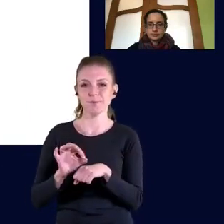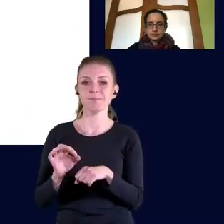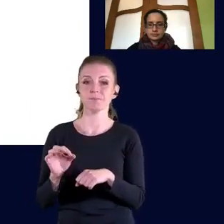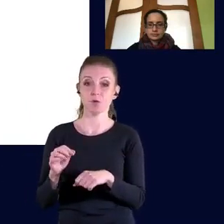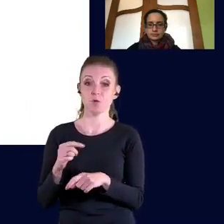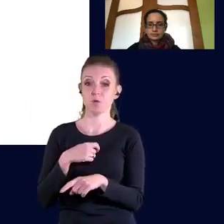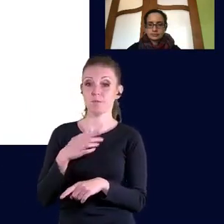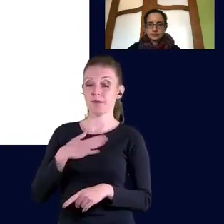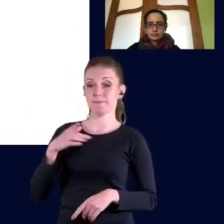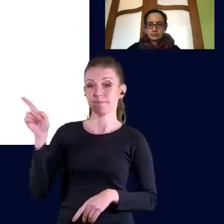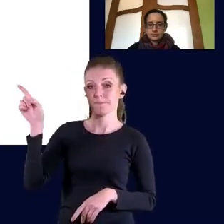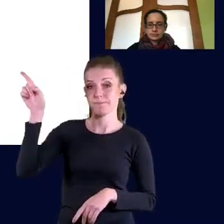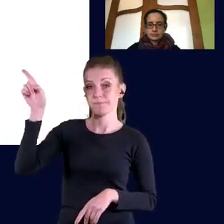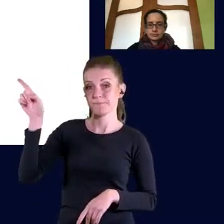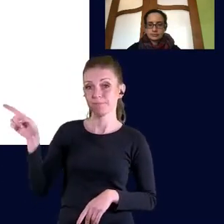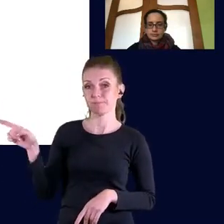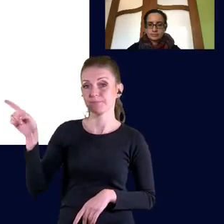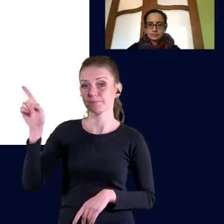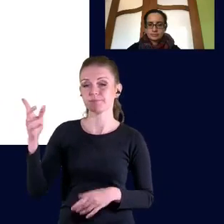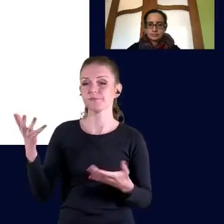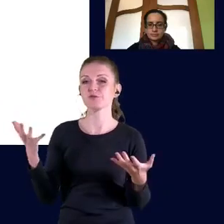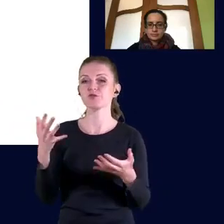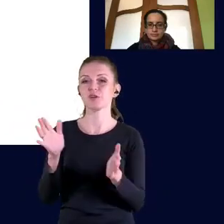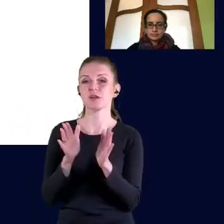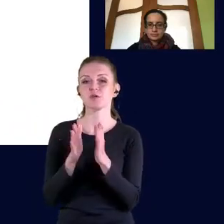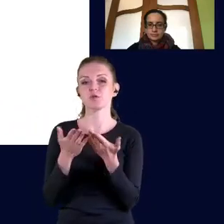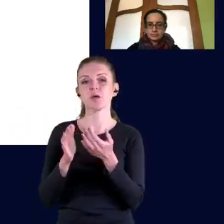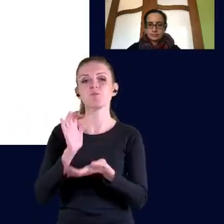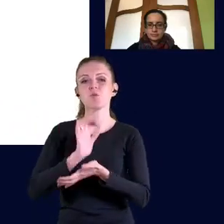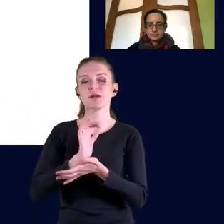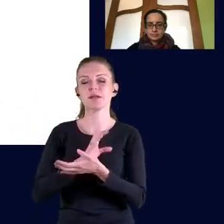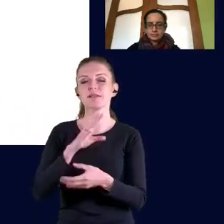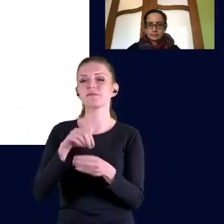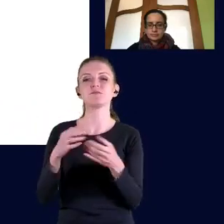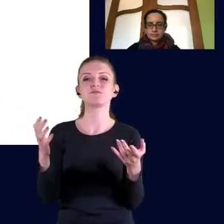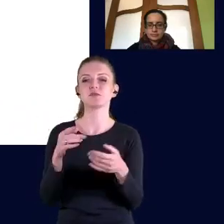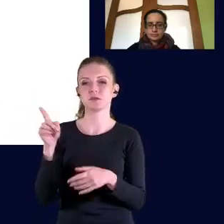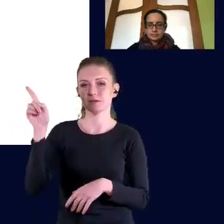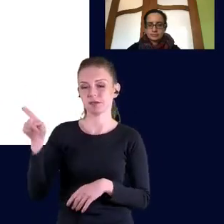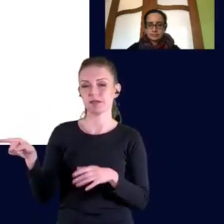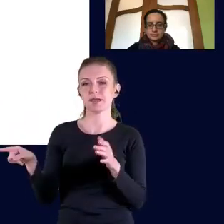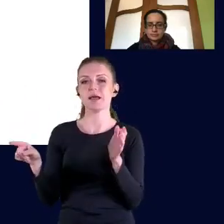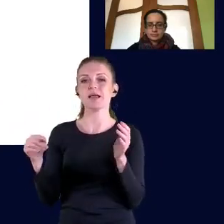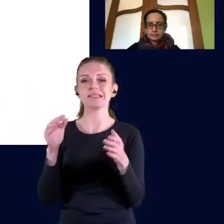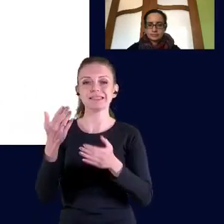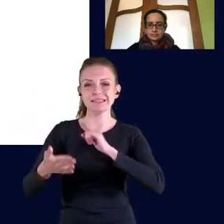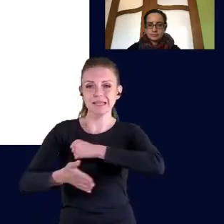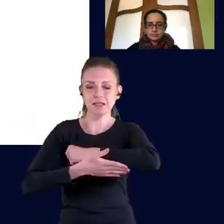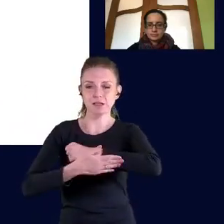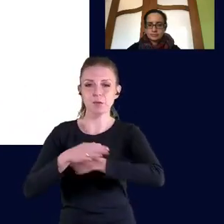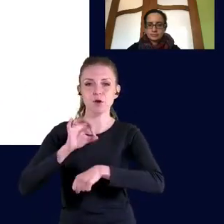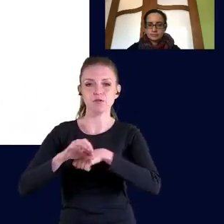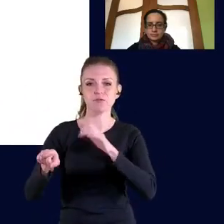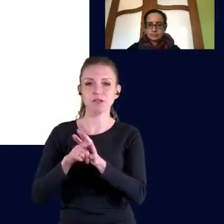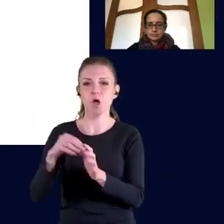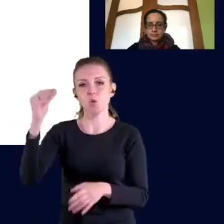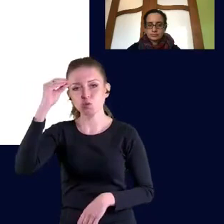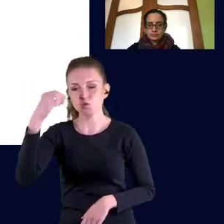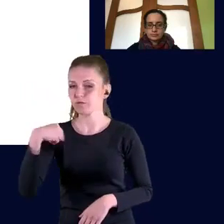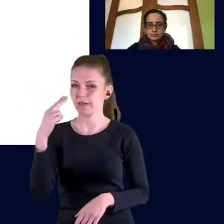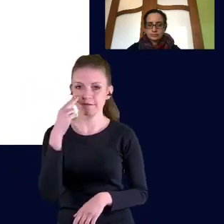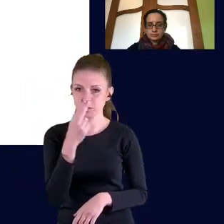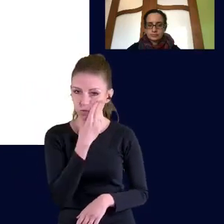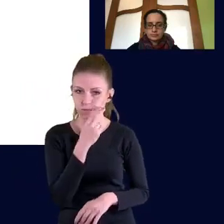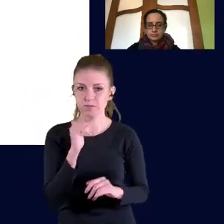publikacji Są to zasady tworzenia i adaptowania grafiki dla uczniów niewidomych instrukcja tworzenia adaptowania